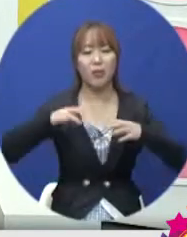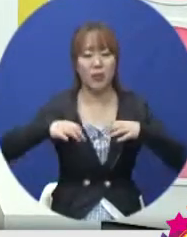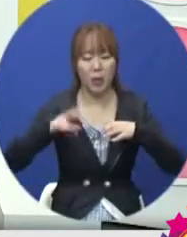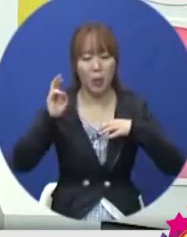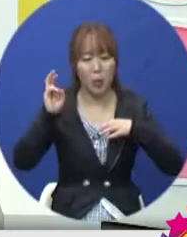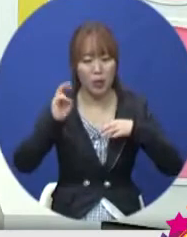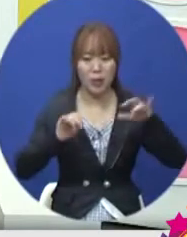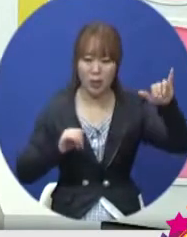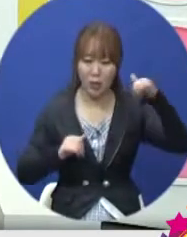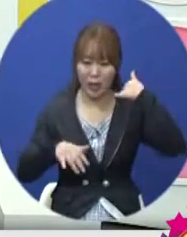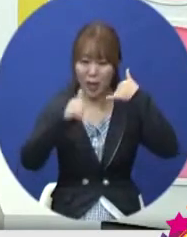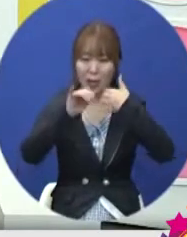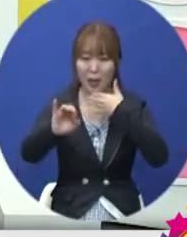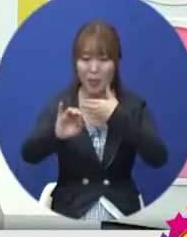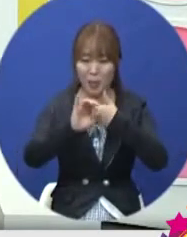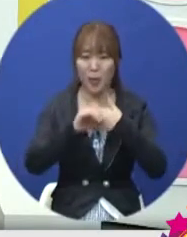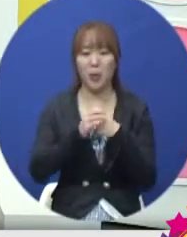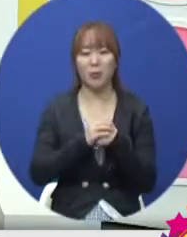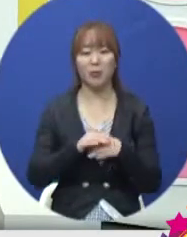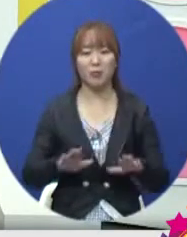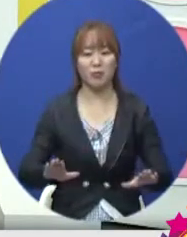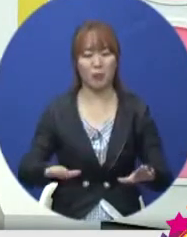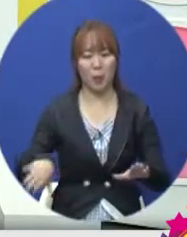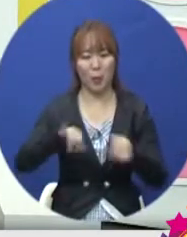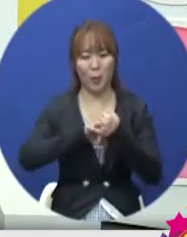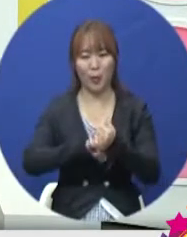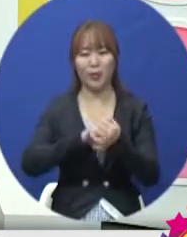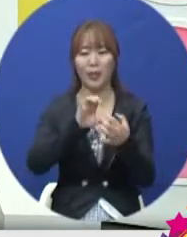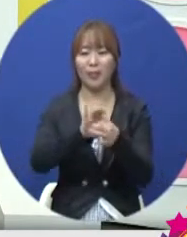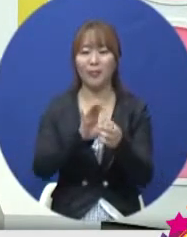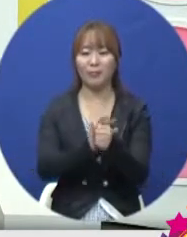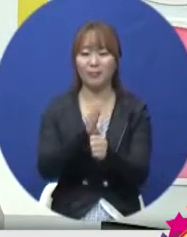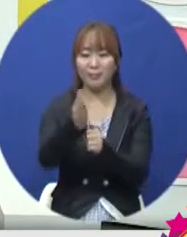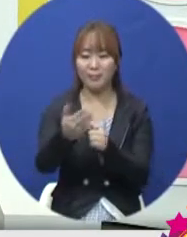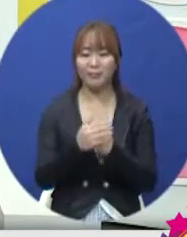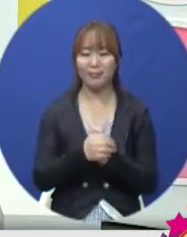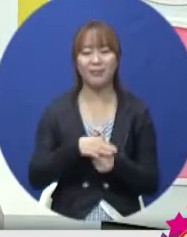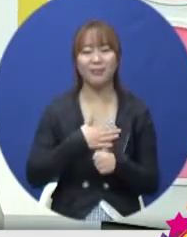노래자랑에 혹시 연락이 오면은 예. 저희가 꼭 연결시켜